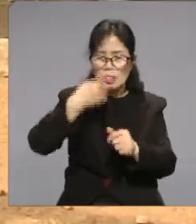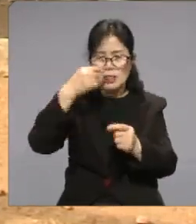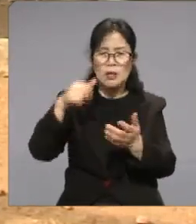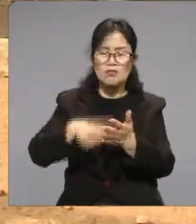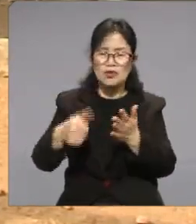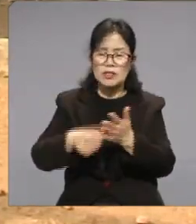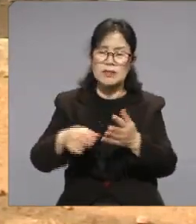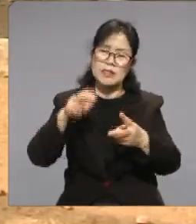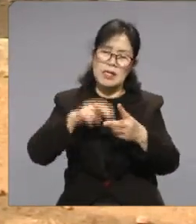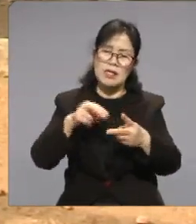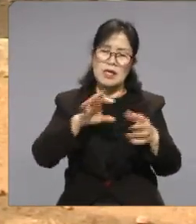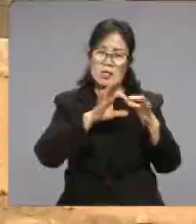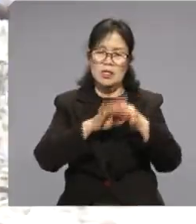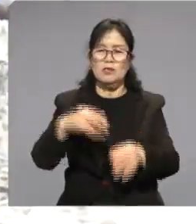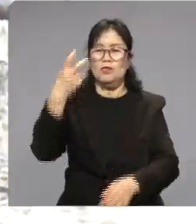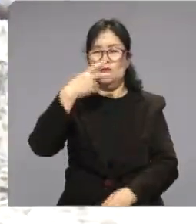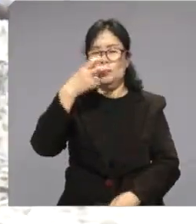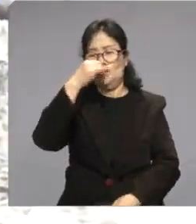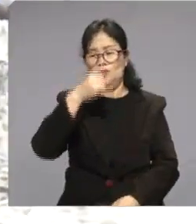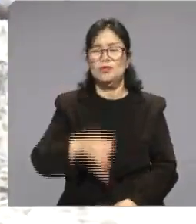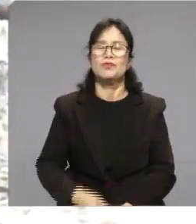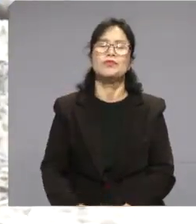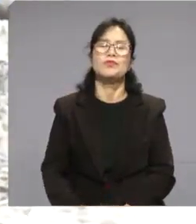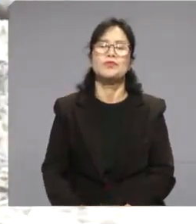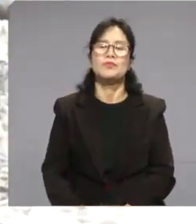센터 측에서 계속 돌보고 있습니다